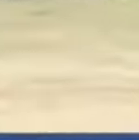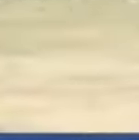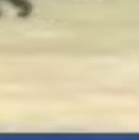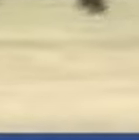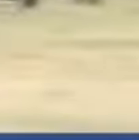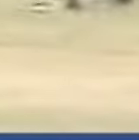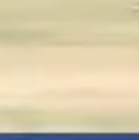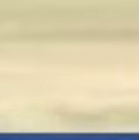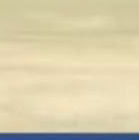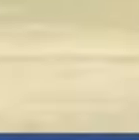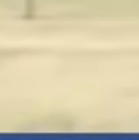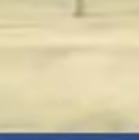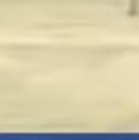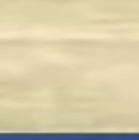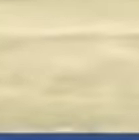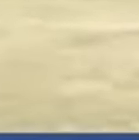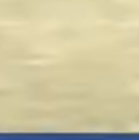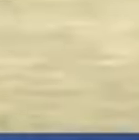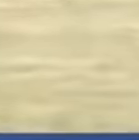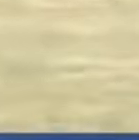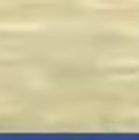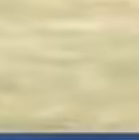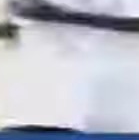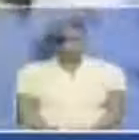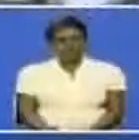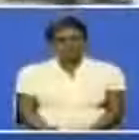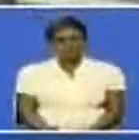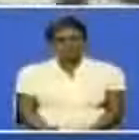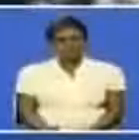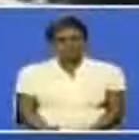Ads are out there and they want to go and